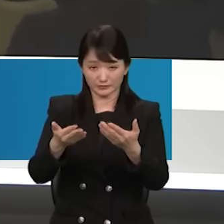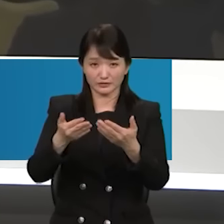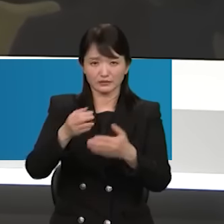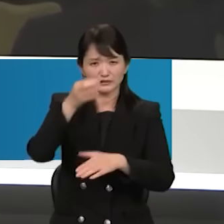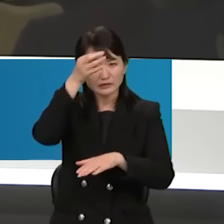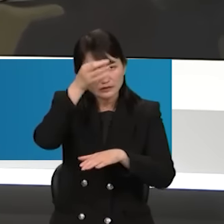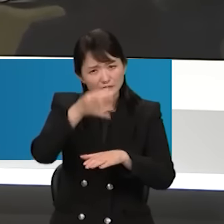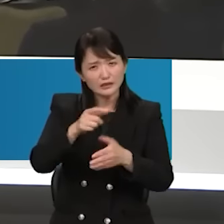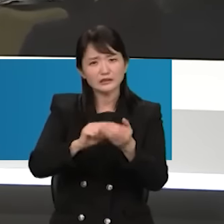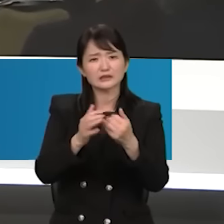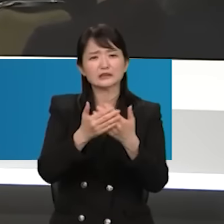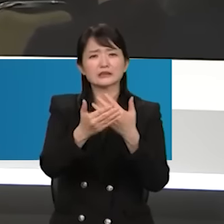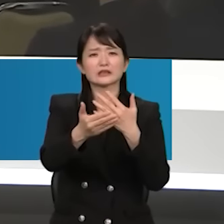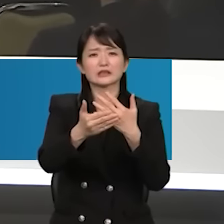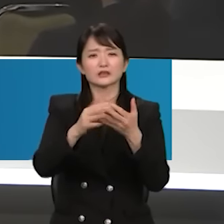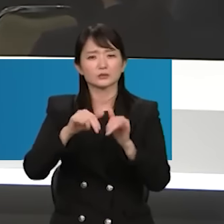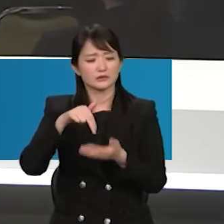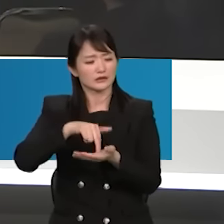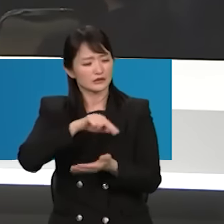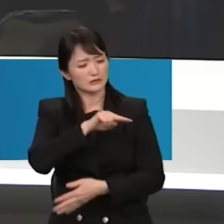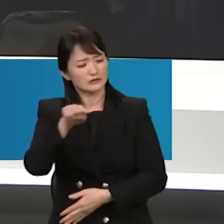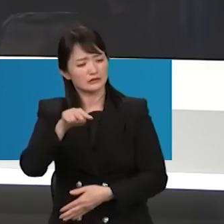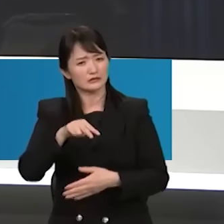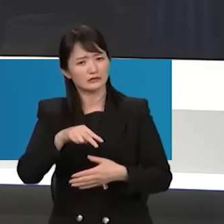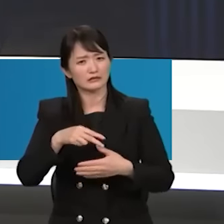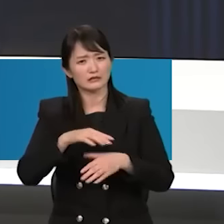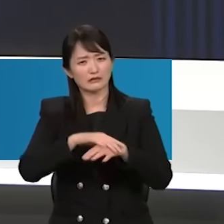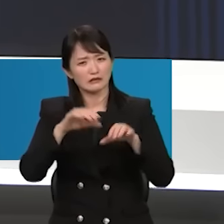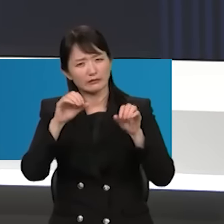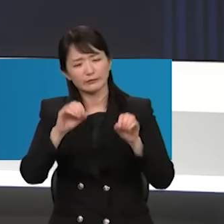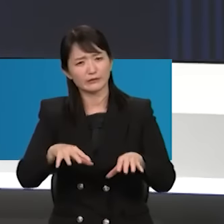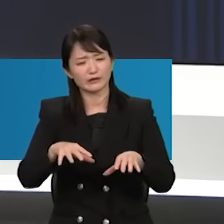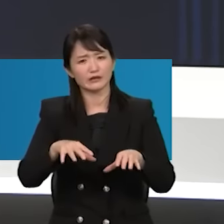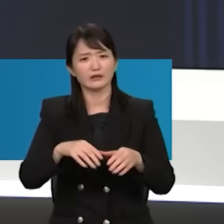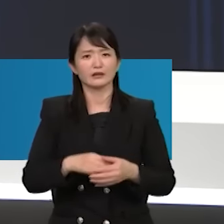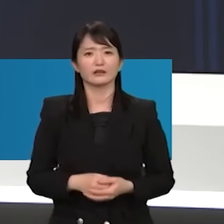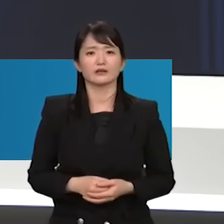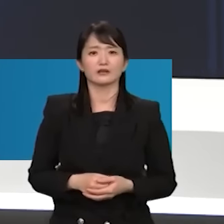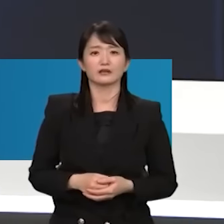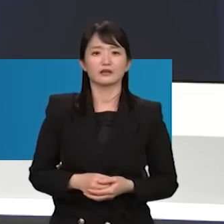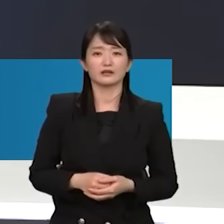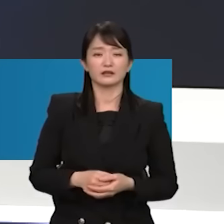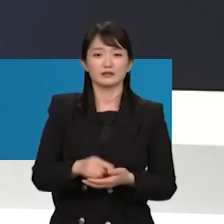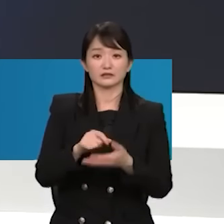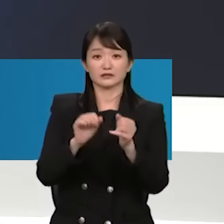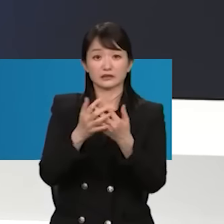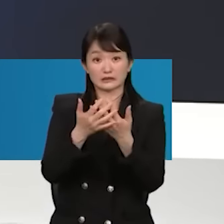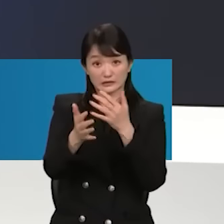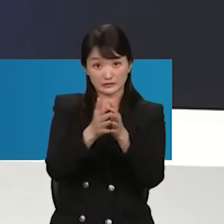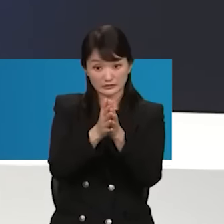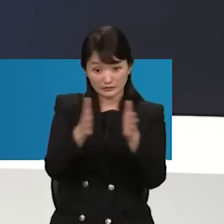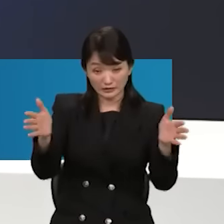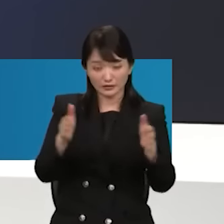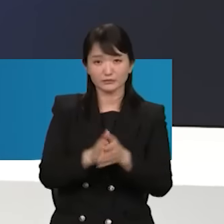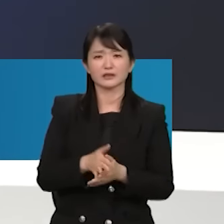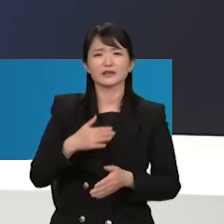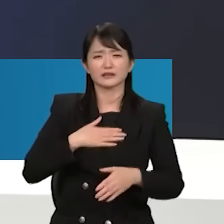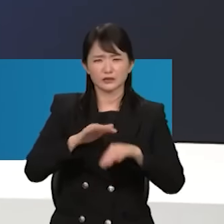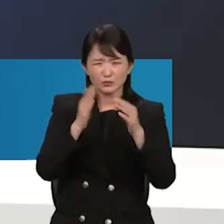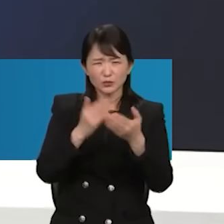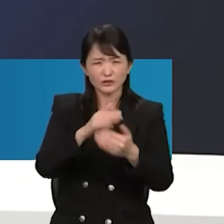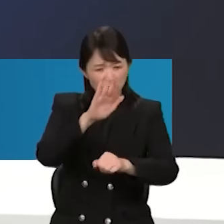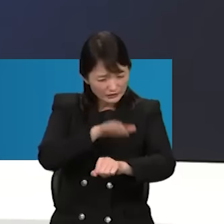사과 회견이라고 하기엔 국민 입장에서 허무하고 허탈했습니다. 시작하면선 모든 게 제 불찰이라고